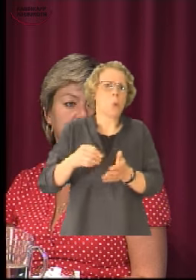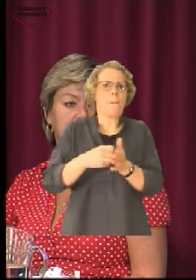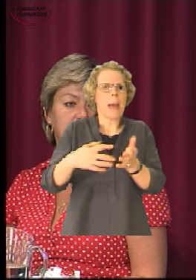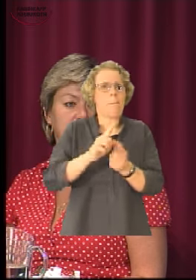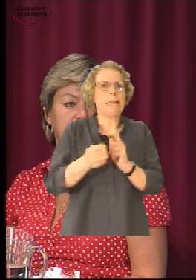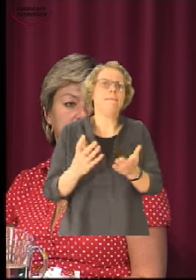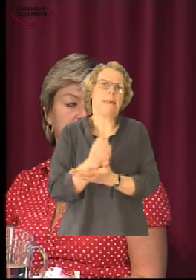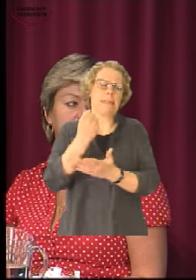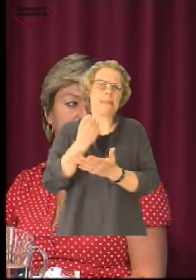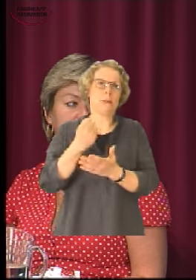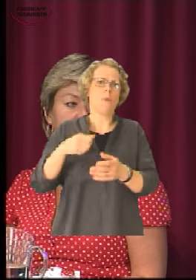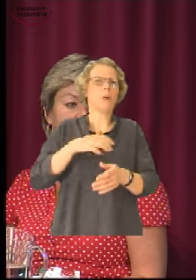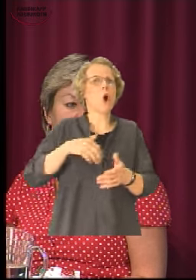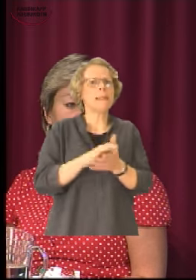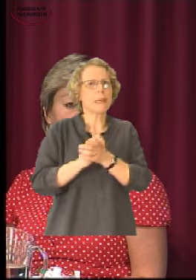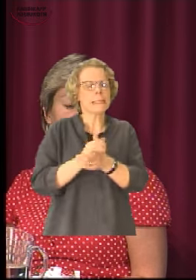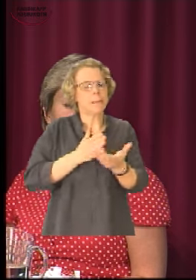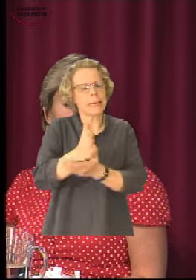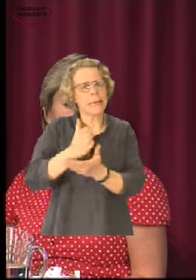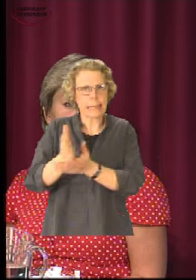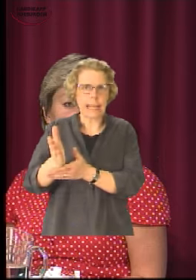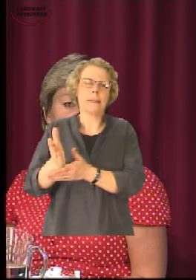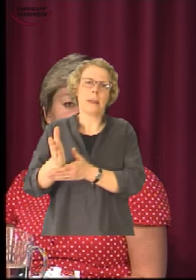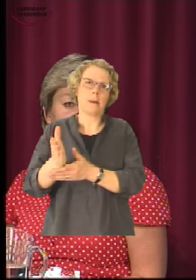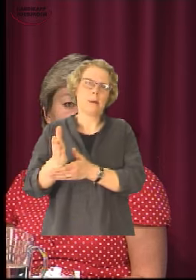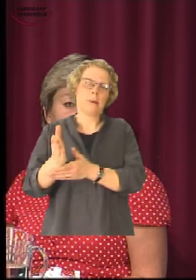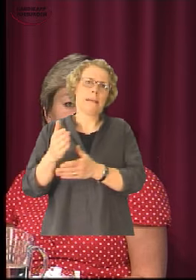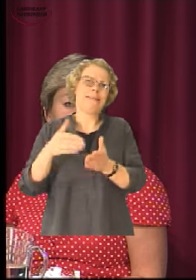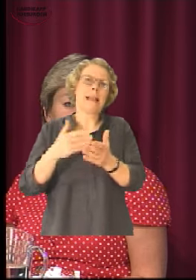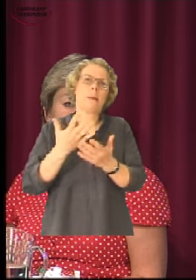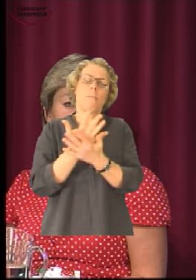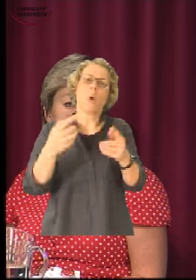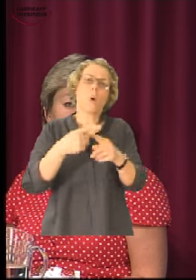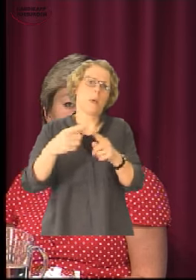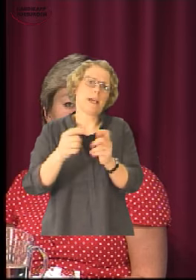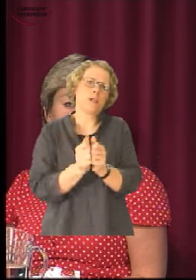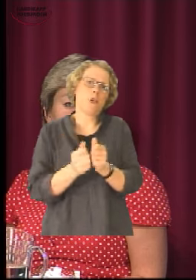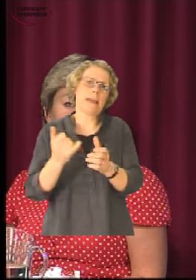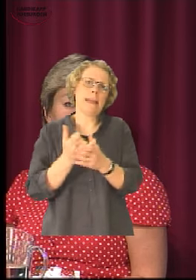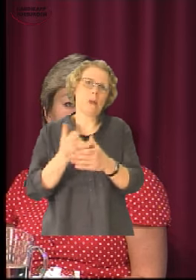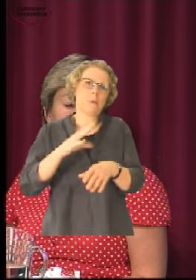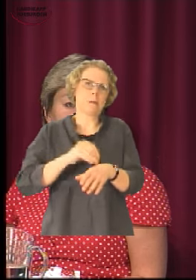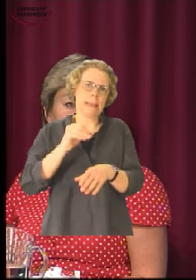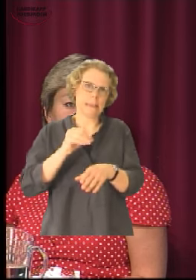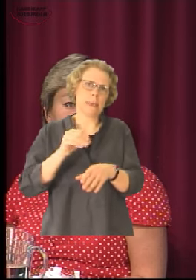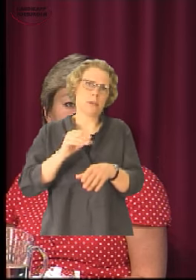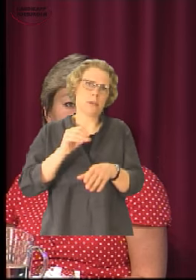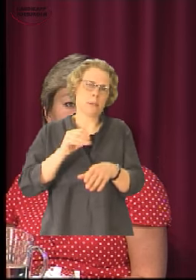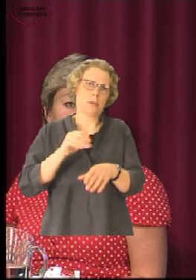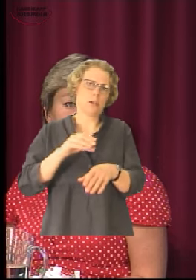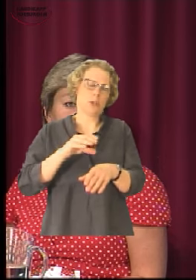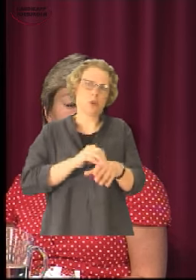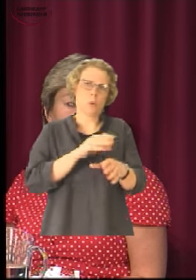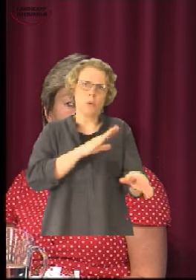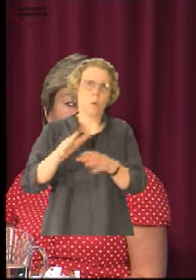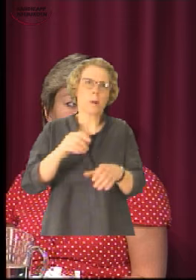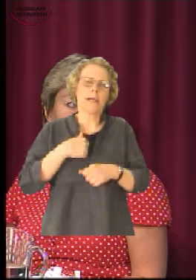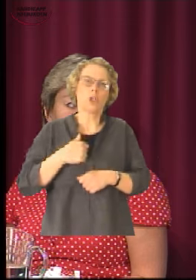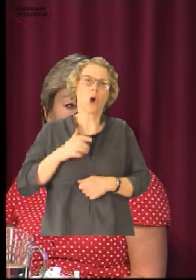för många olika saker i svensk sjukvård. Men en annan sak som jag brinner för, det är en lagstiftning som sätter